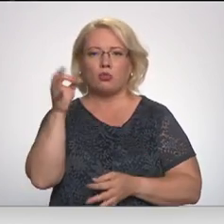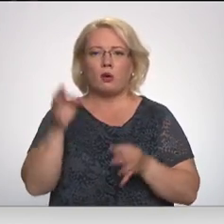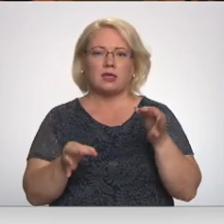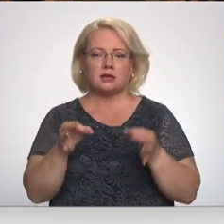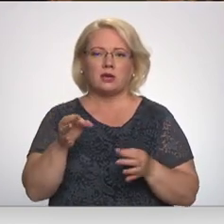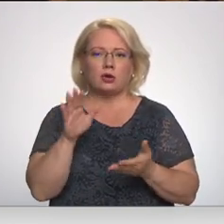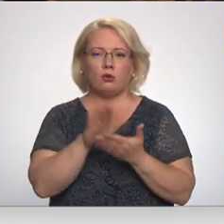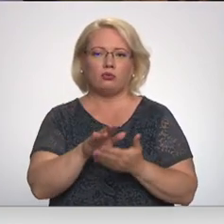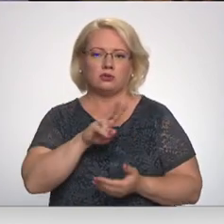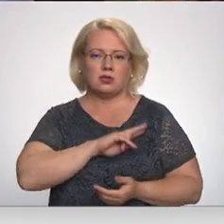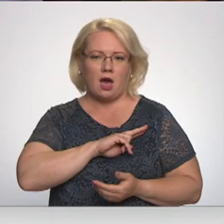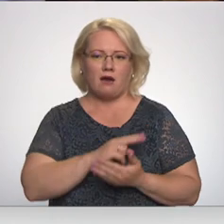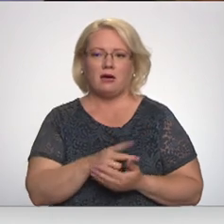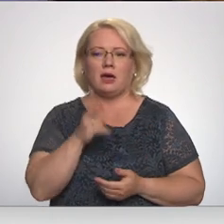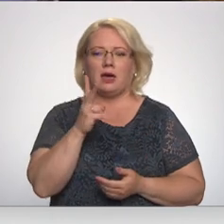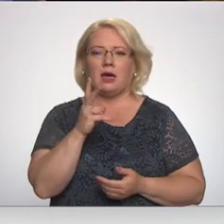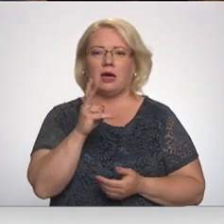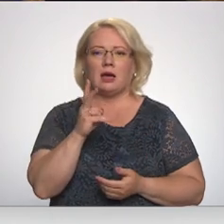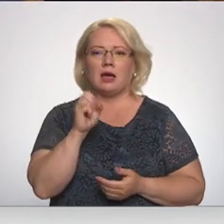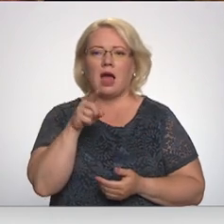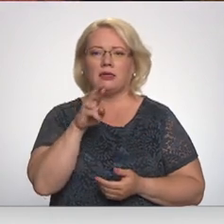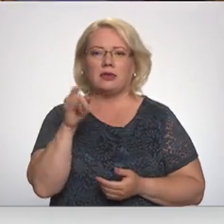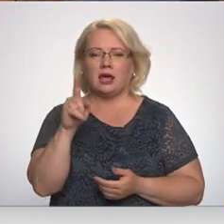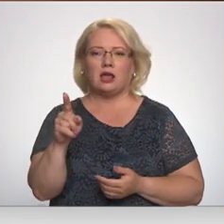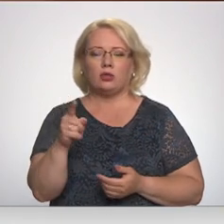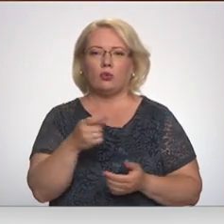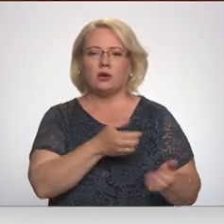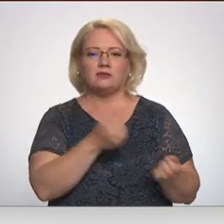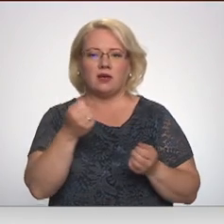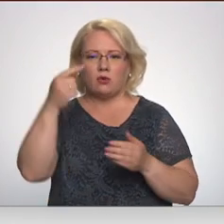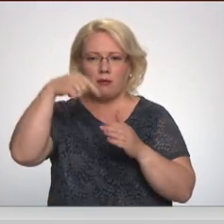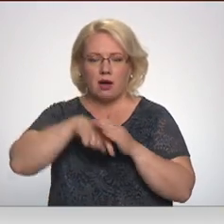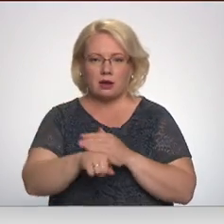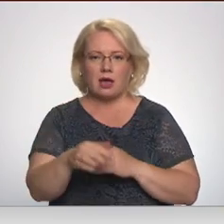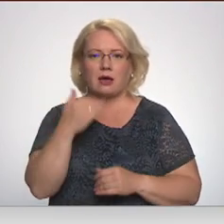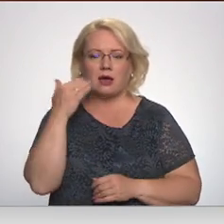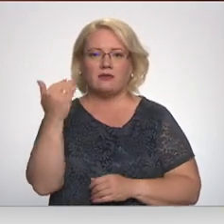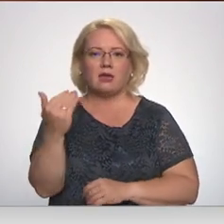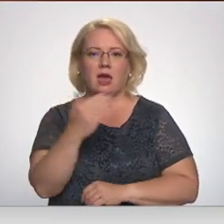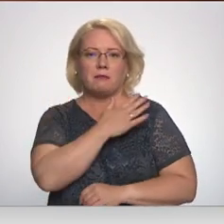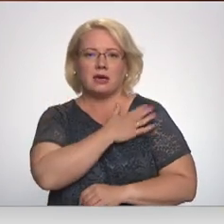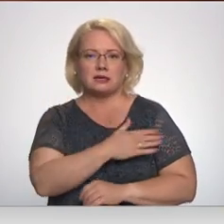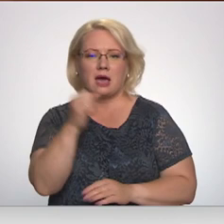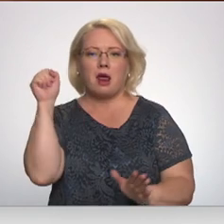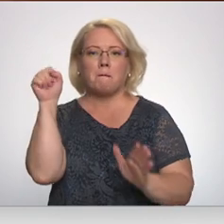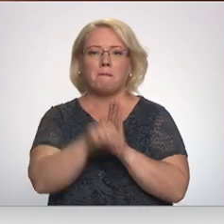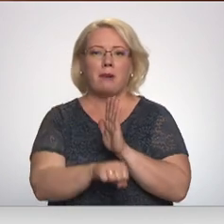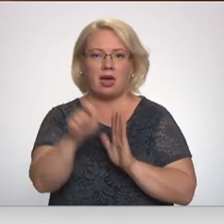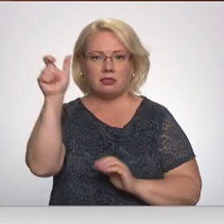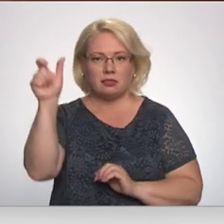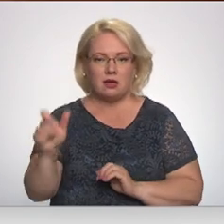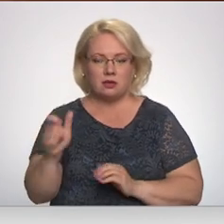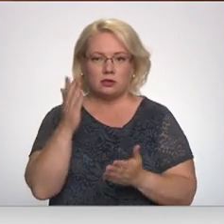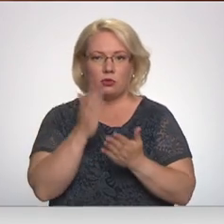nāvi. Katrīna izveda no pils pagrabiem pavisam nespēcīgu. Taču, kad viņai pieskārās bendes rokas,